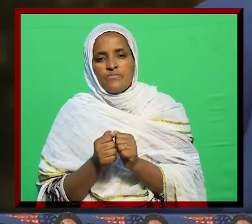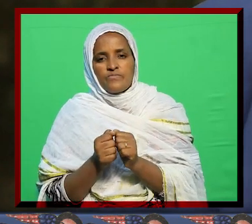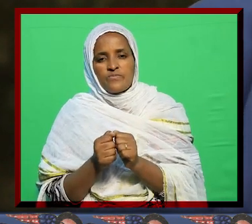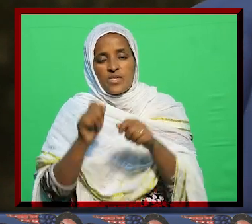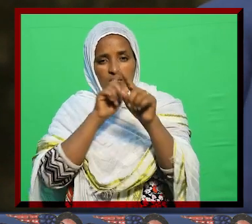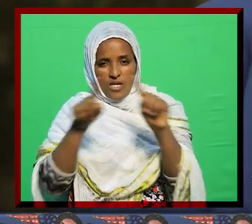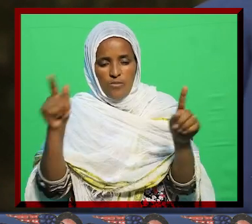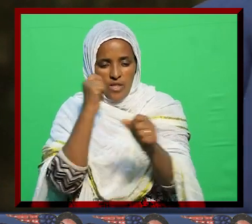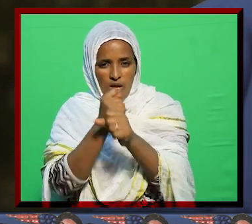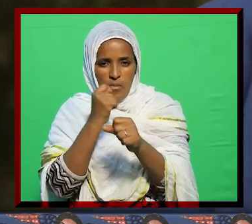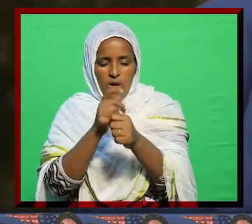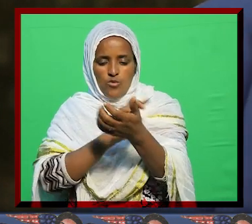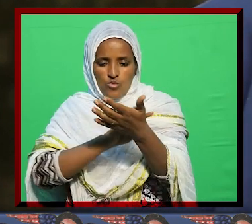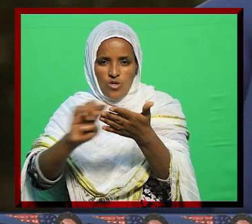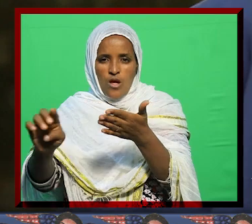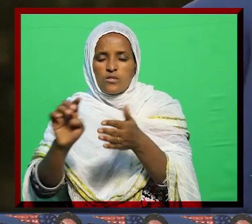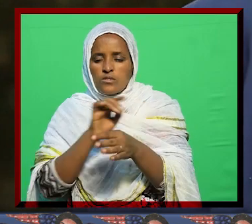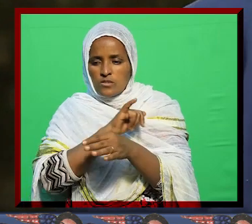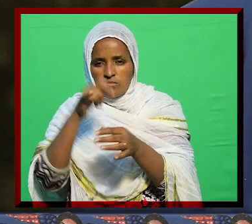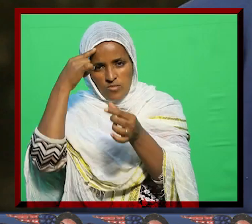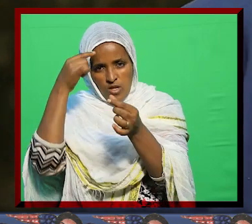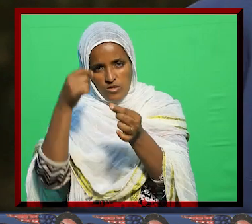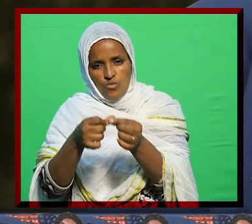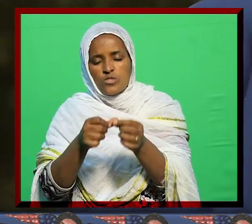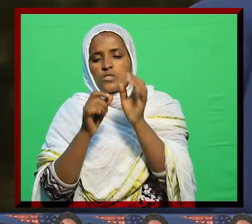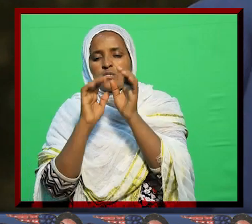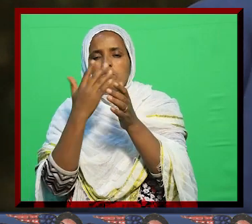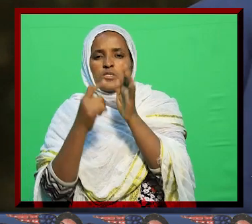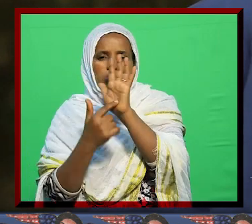ተመልሶ ማምጣት ይቻላል። ግን በተግባር ቅዱሳንን በተግባር